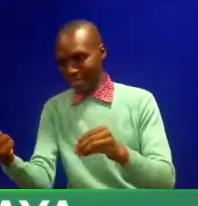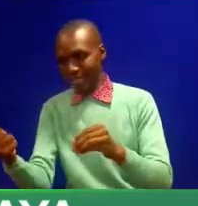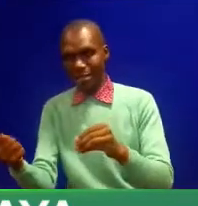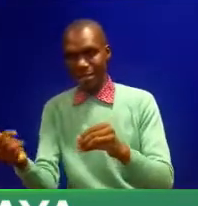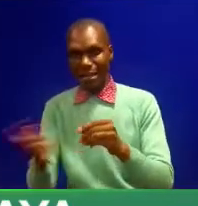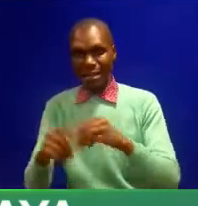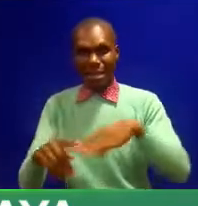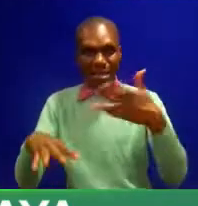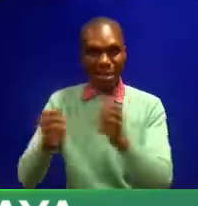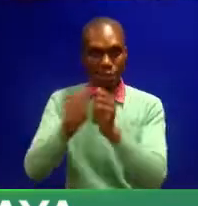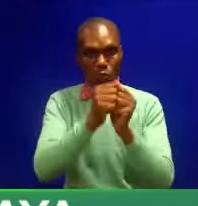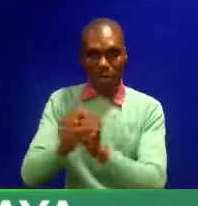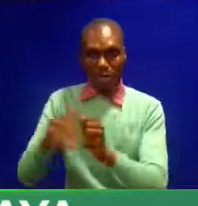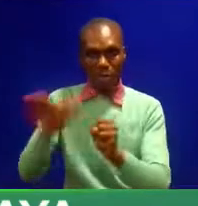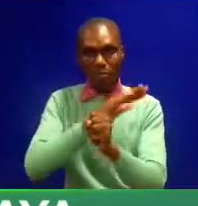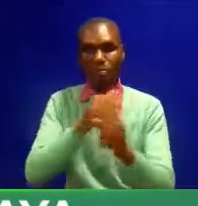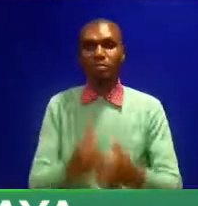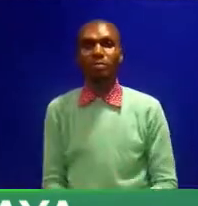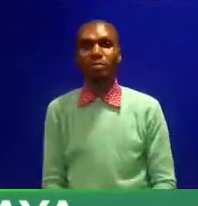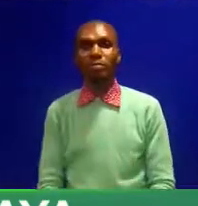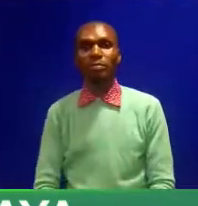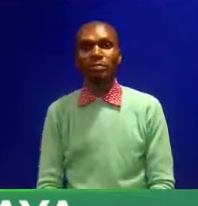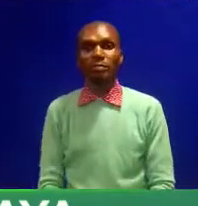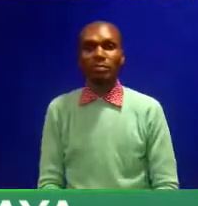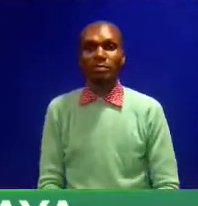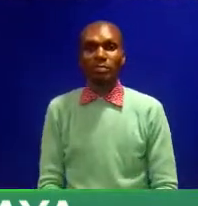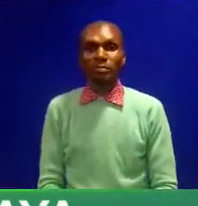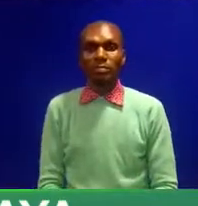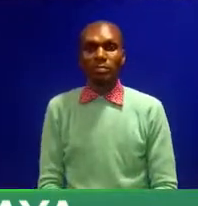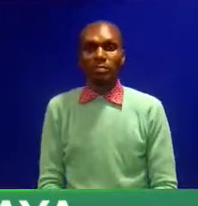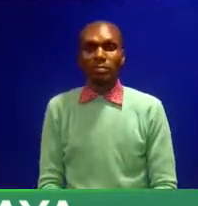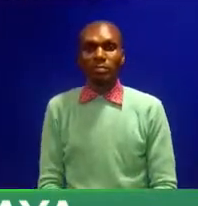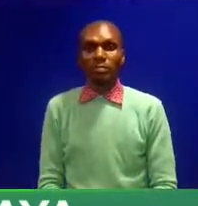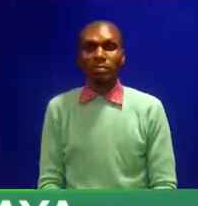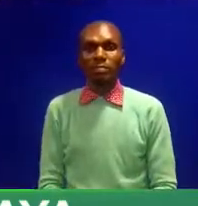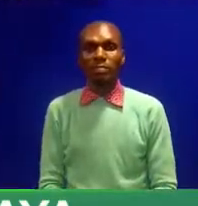abale tamo bomo si koripo terandize TV korwe county ya Kisii.